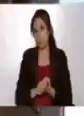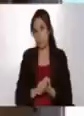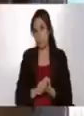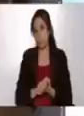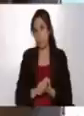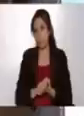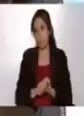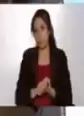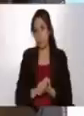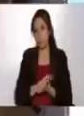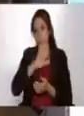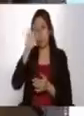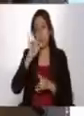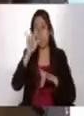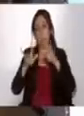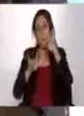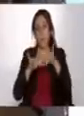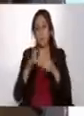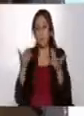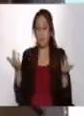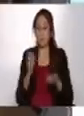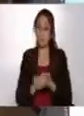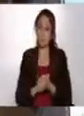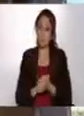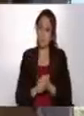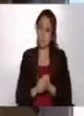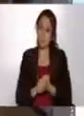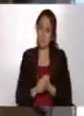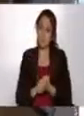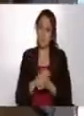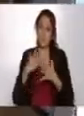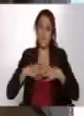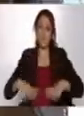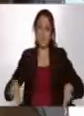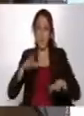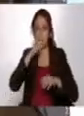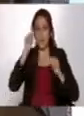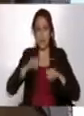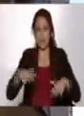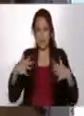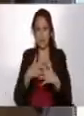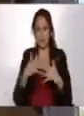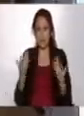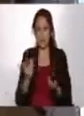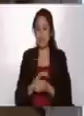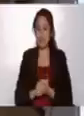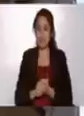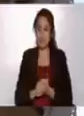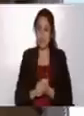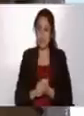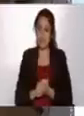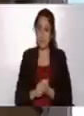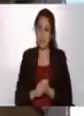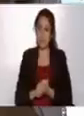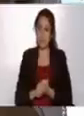ده حبيبها اللي ما كانتش بتقولها لعم تسوق، ده حبيبها اللي كانت نفسها تلبس فستان العيد وتعين، وده حبيبها اللي كانت نفسها